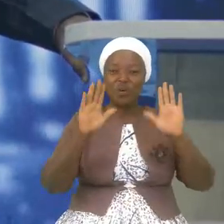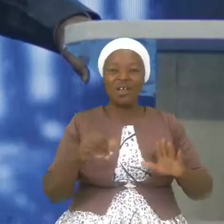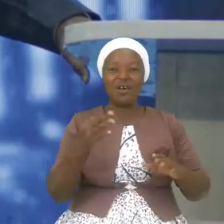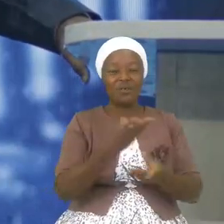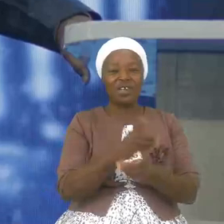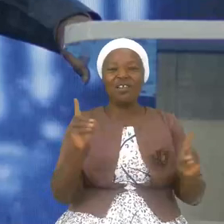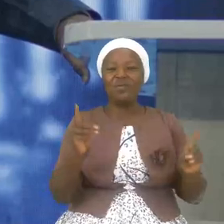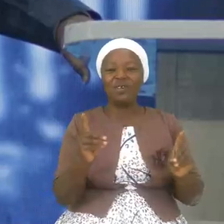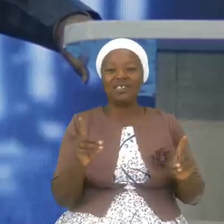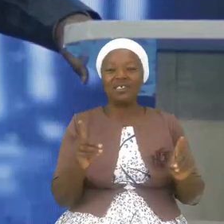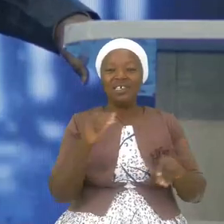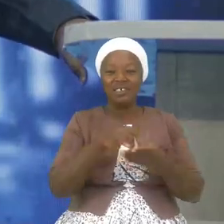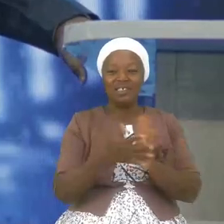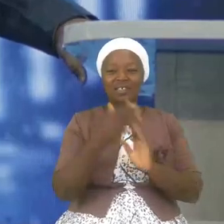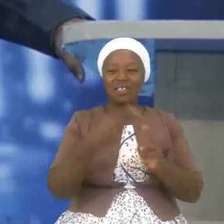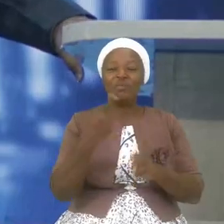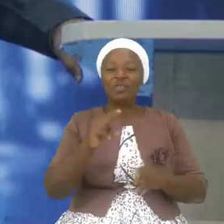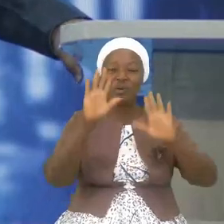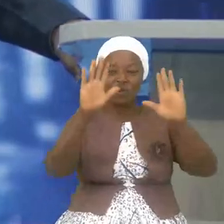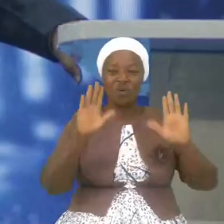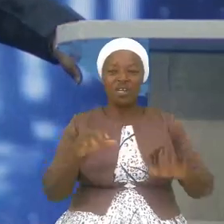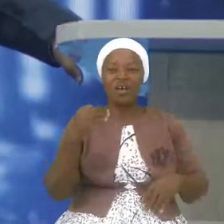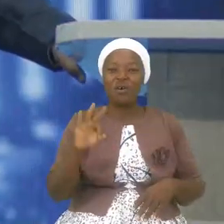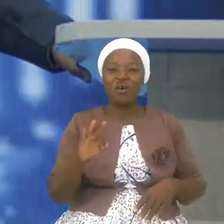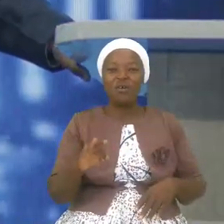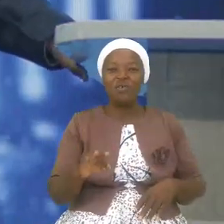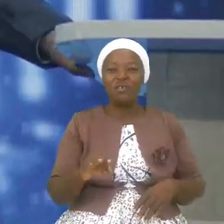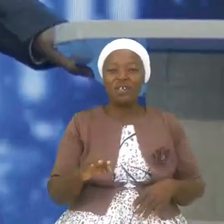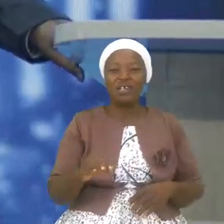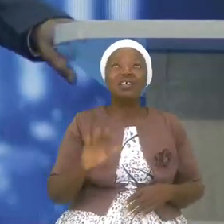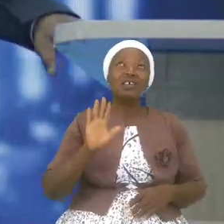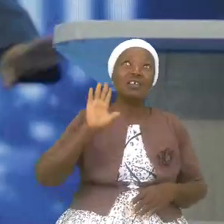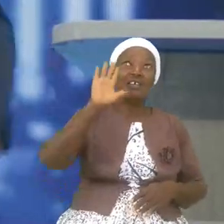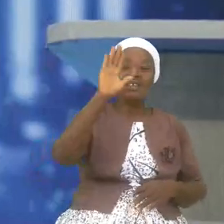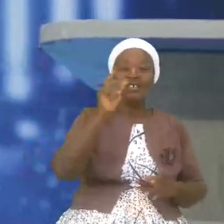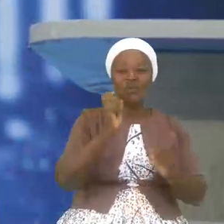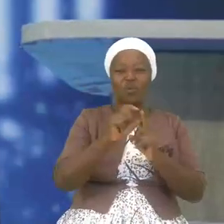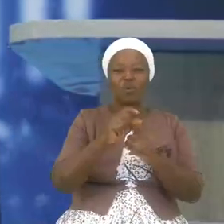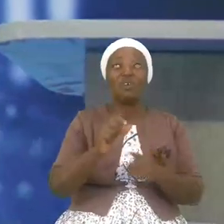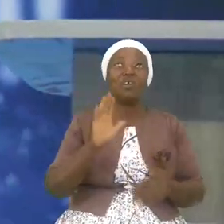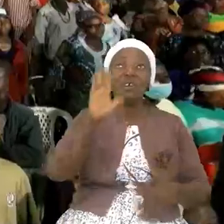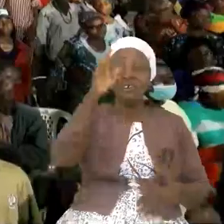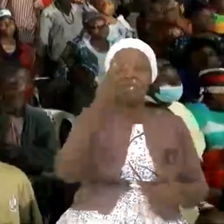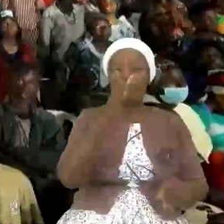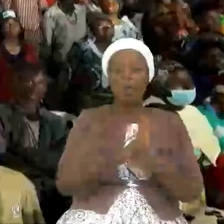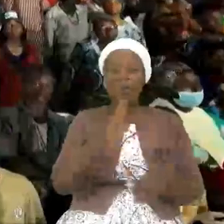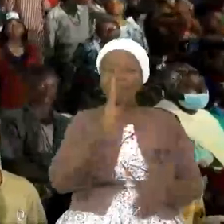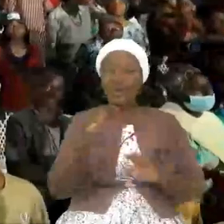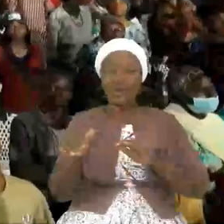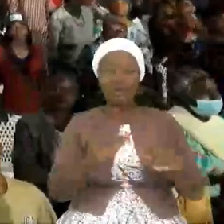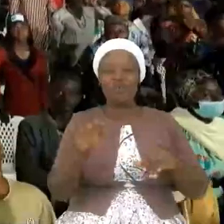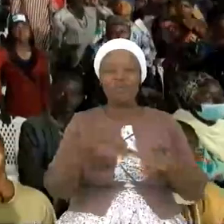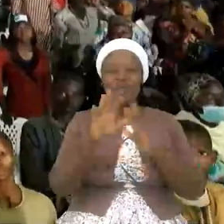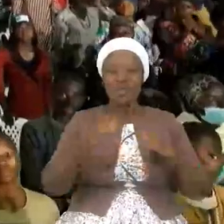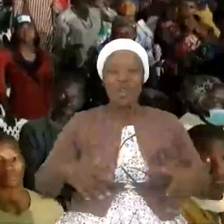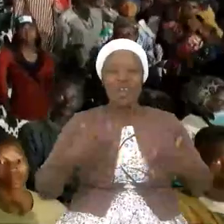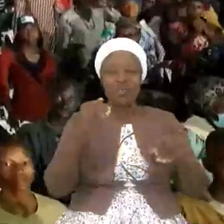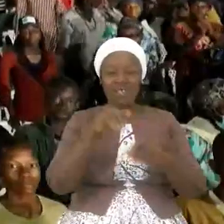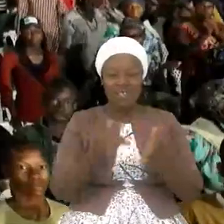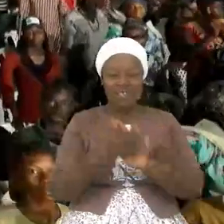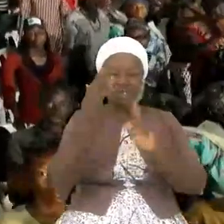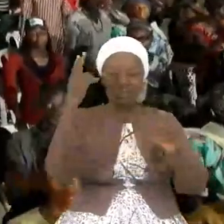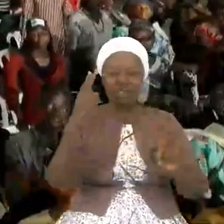de la délivrance, le prodige de sa parole, de sa promesse accomplie dans ta vie